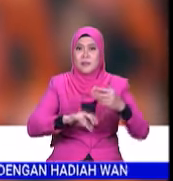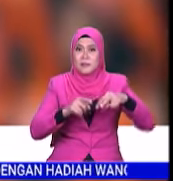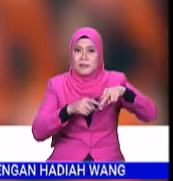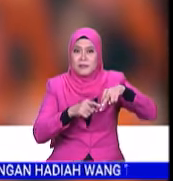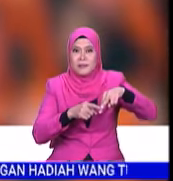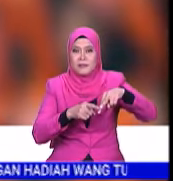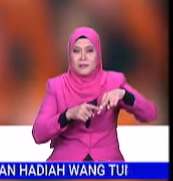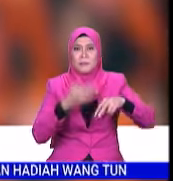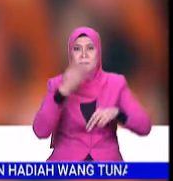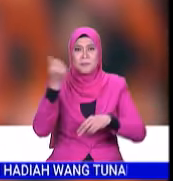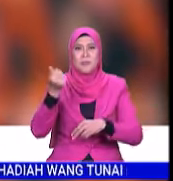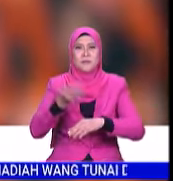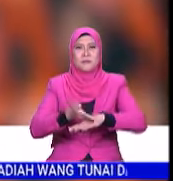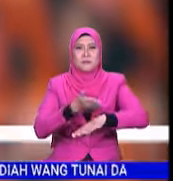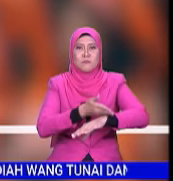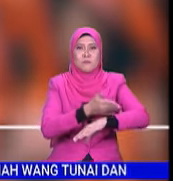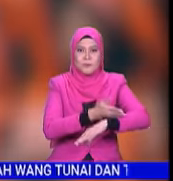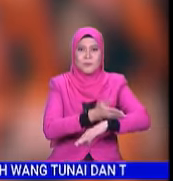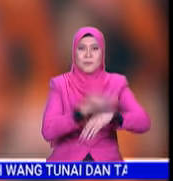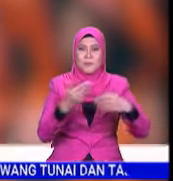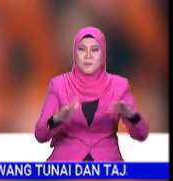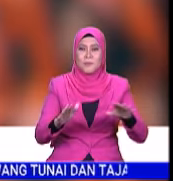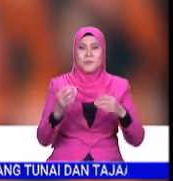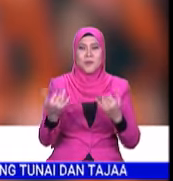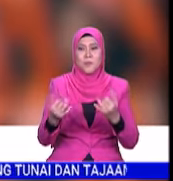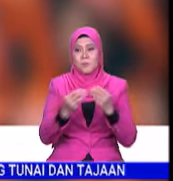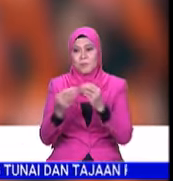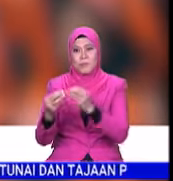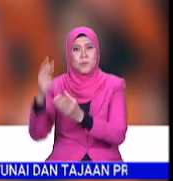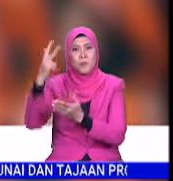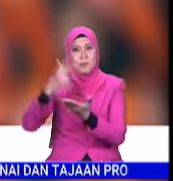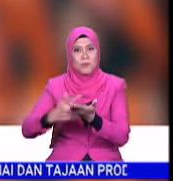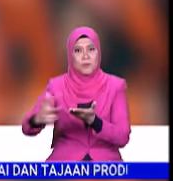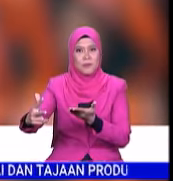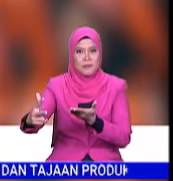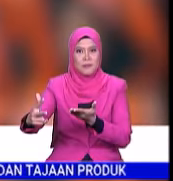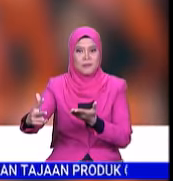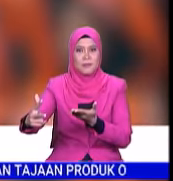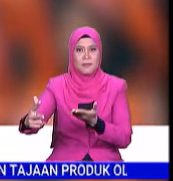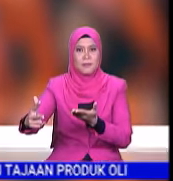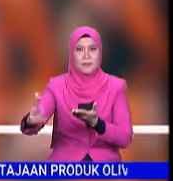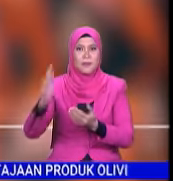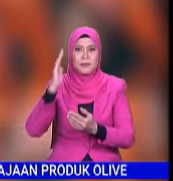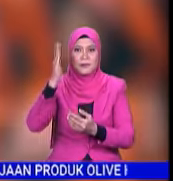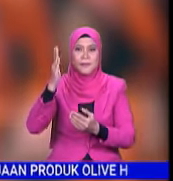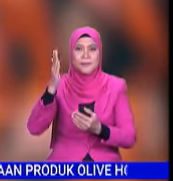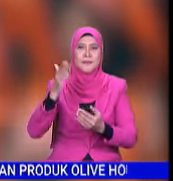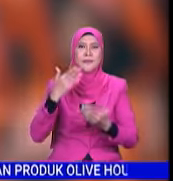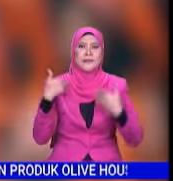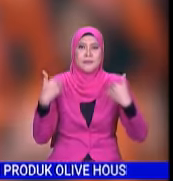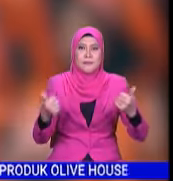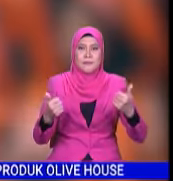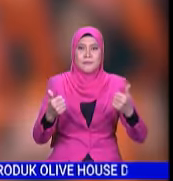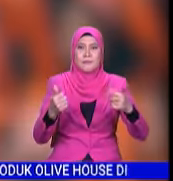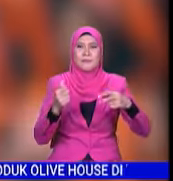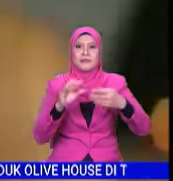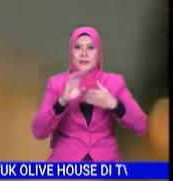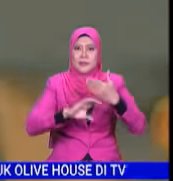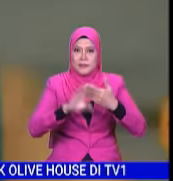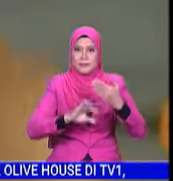lot better. Another 3 more weeks, I think is a fully recovered from my ankle